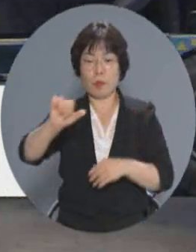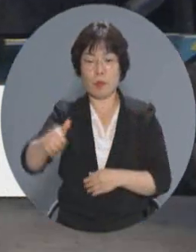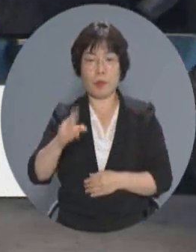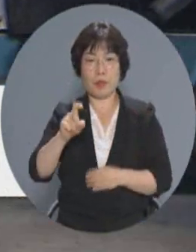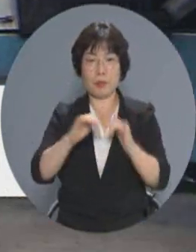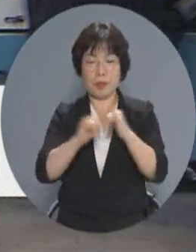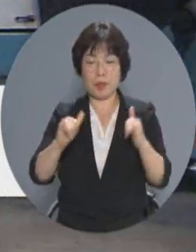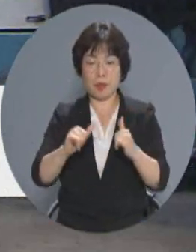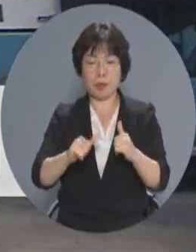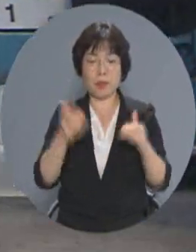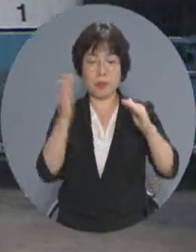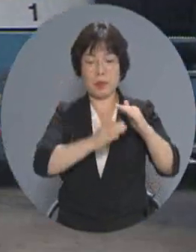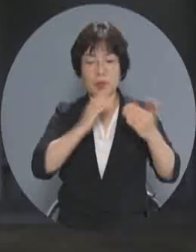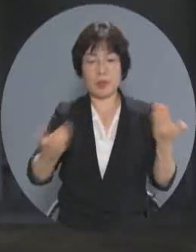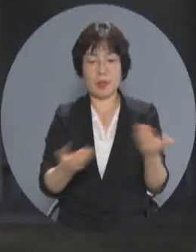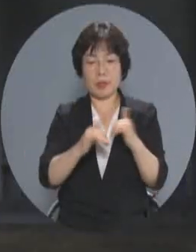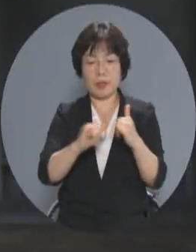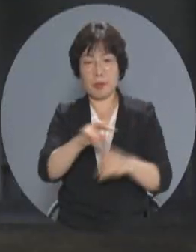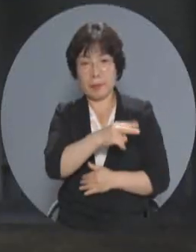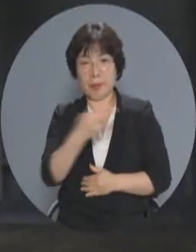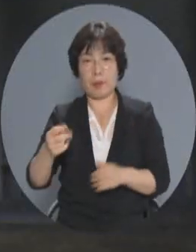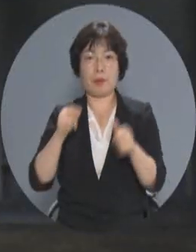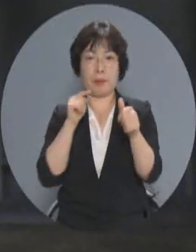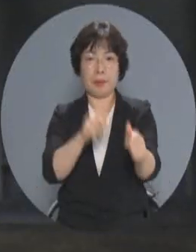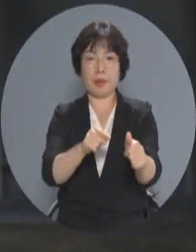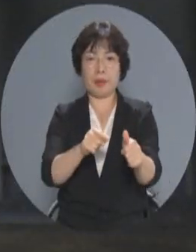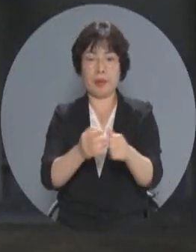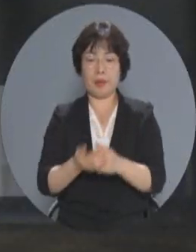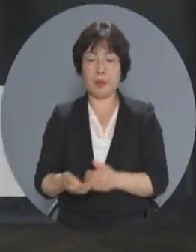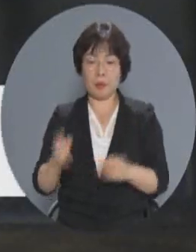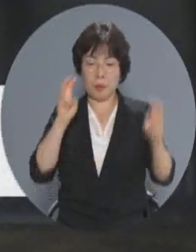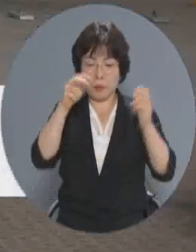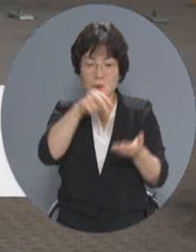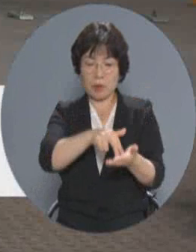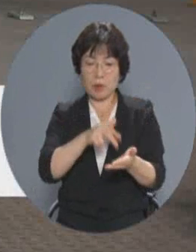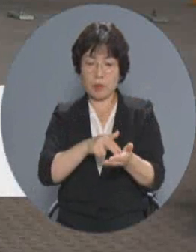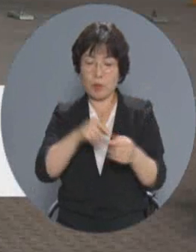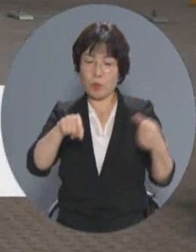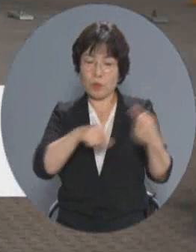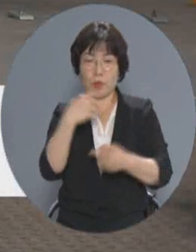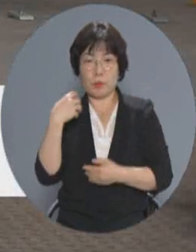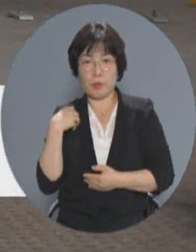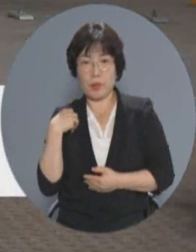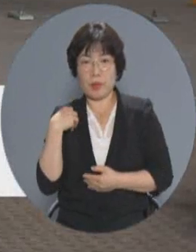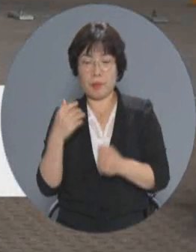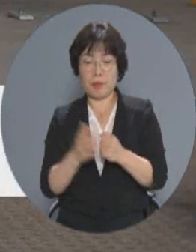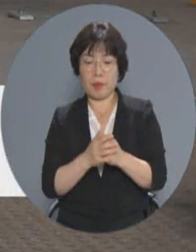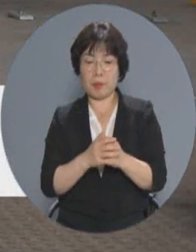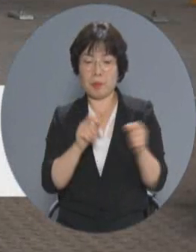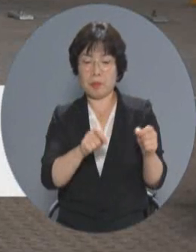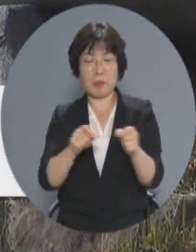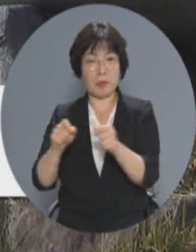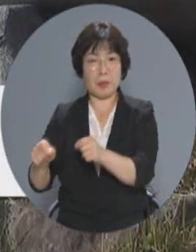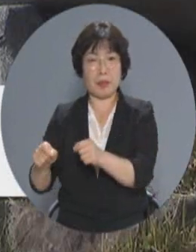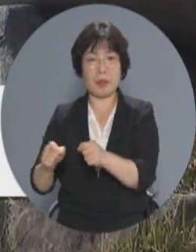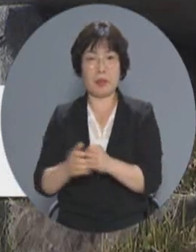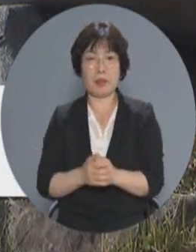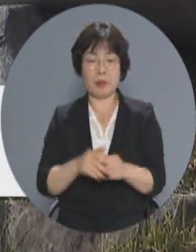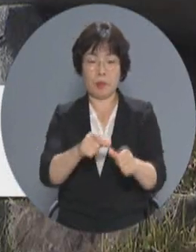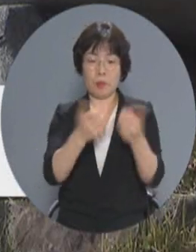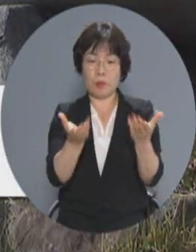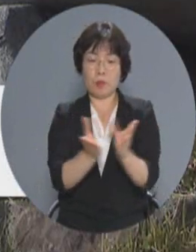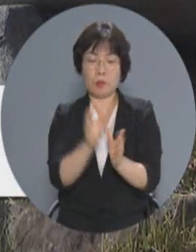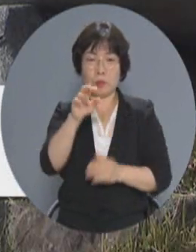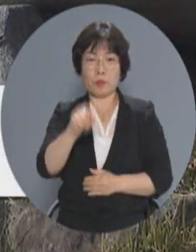명을 정규직으로 전환하라는 것이었습니다. 하지만 회사 측은 경영 부담 등을 이유로 이를 이행하지 않았고